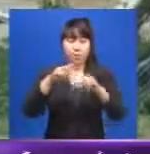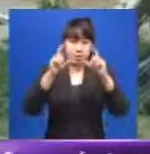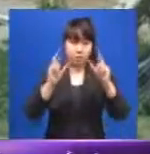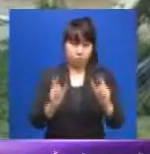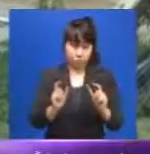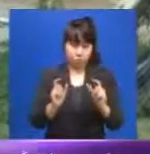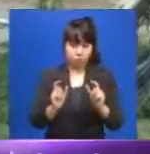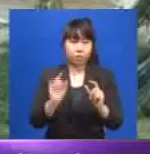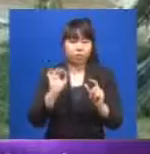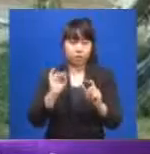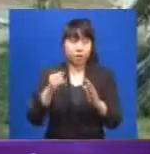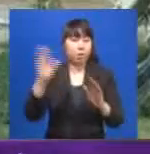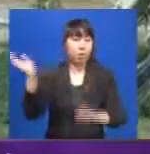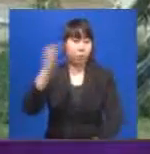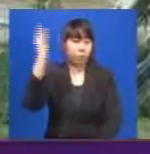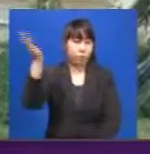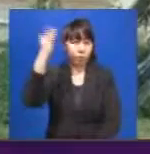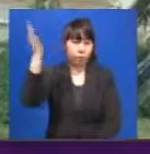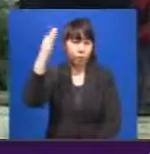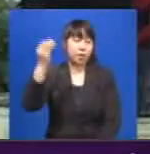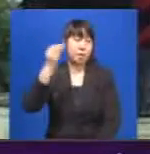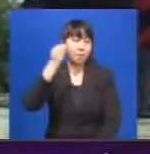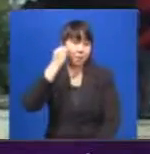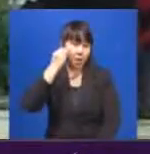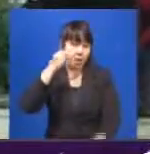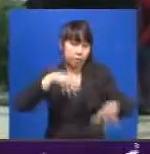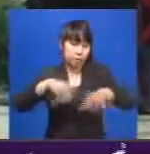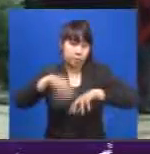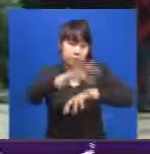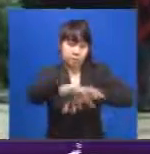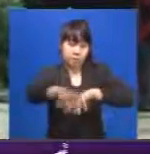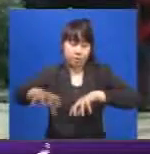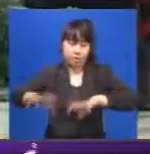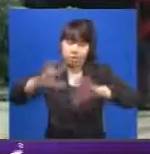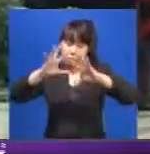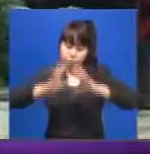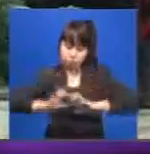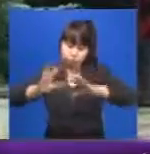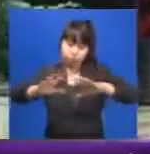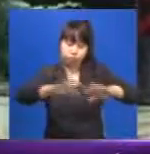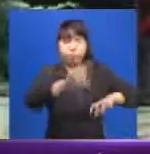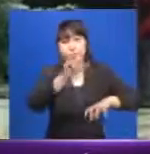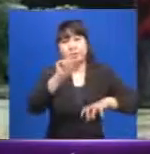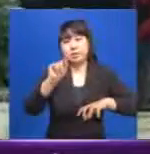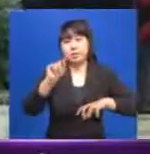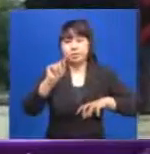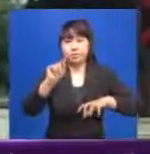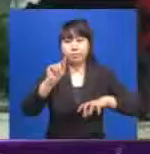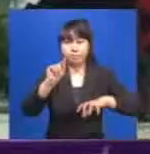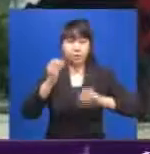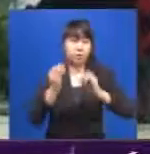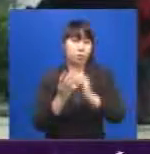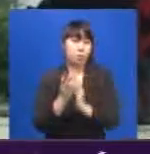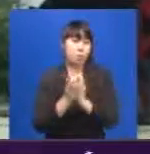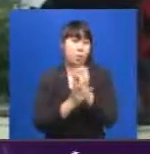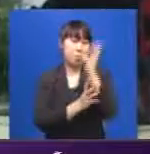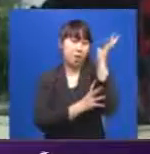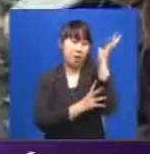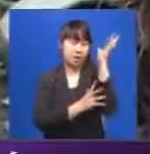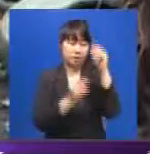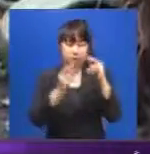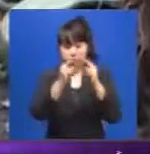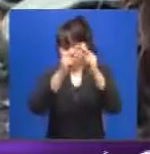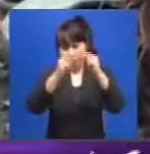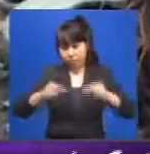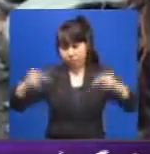พายุฤดูร้อนที่พัดกระหน่ำก็ทำให้บ้านเรือนประชาชนได้รับความเสียหายกว่า 20หลังคาเรือนโดยต้นไม้ขนาดใหญ่และเสา